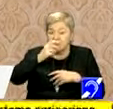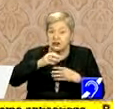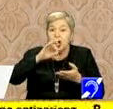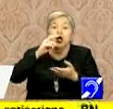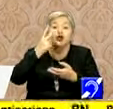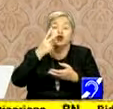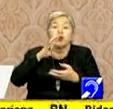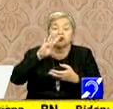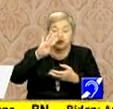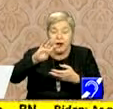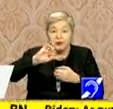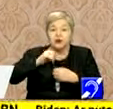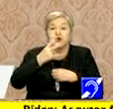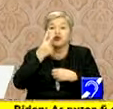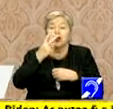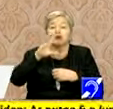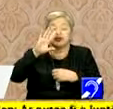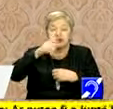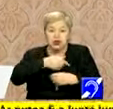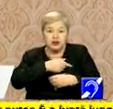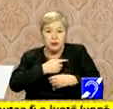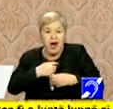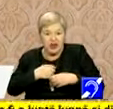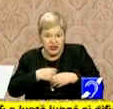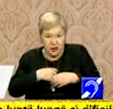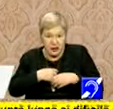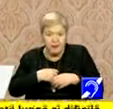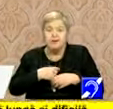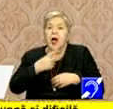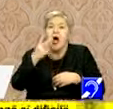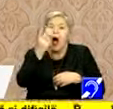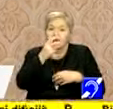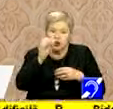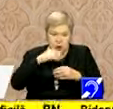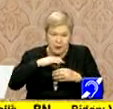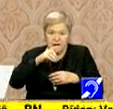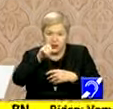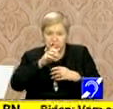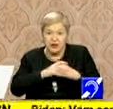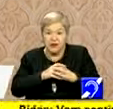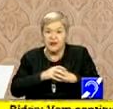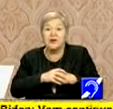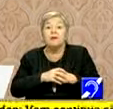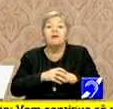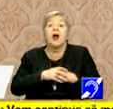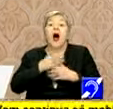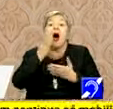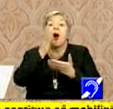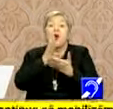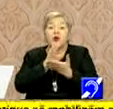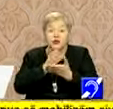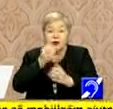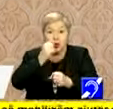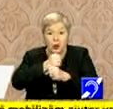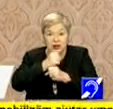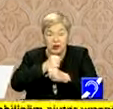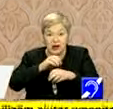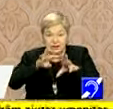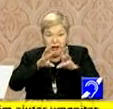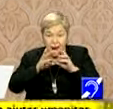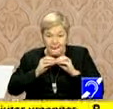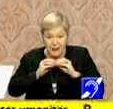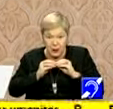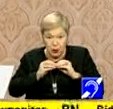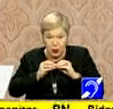și 25 martie și eu și președintele Iohannis am stabilit că vom lucra împreună pentru a avea